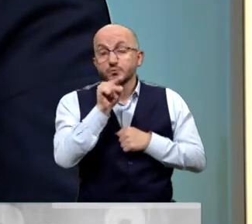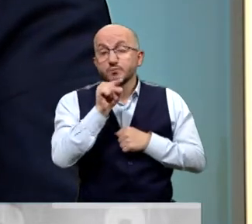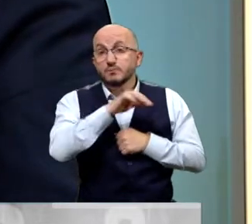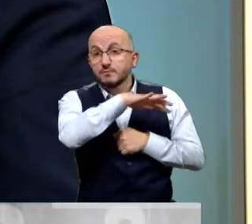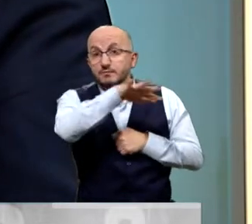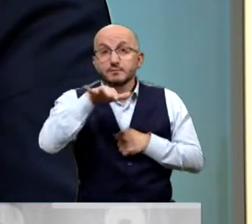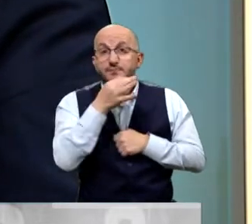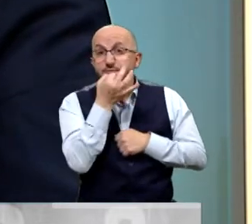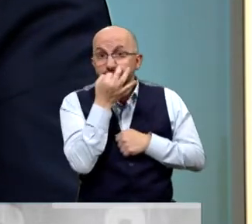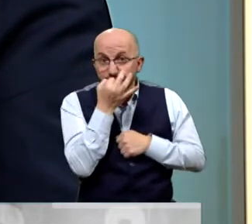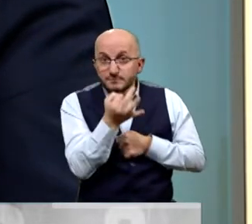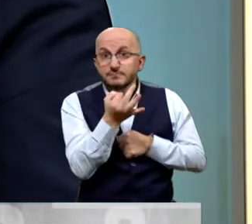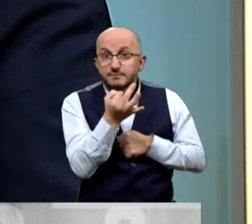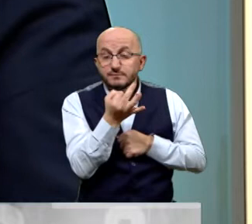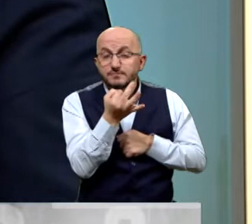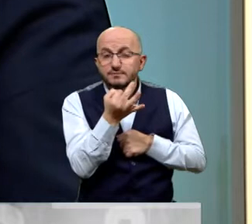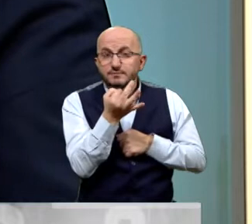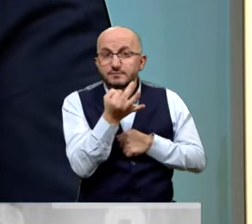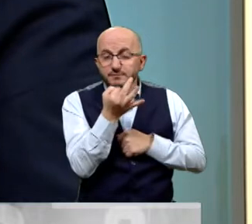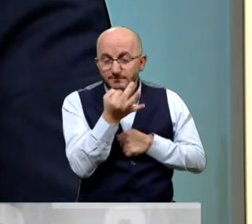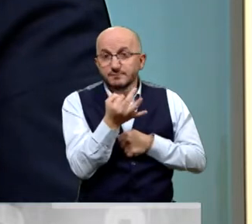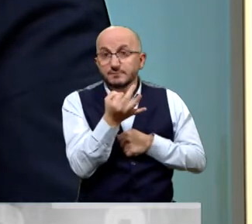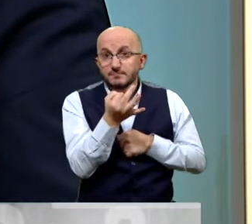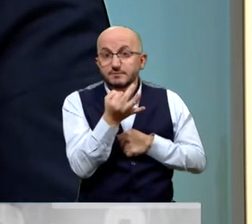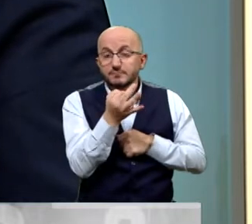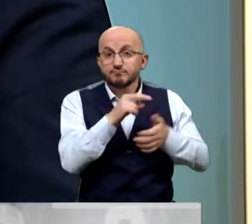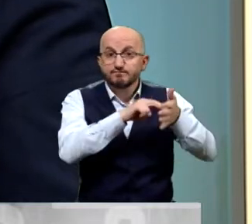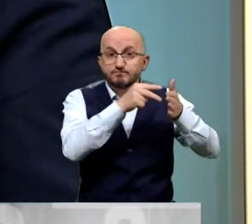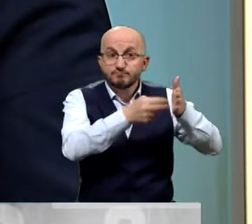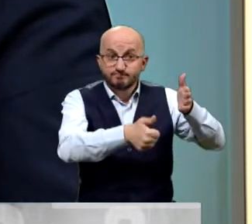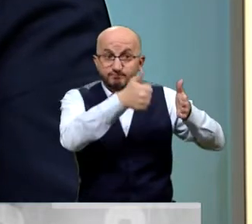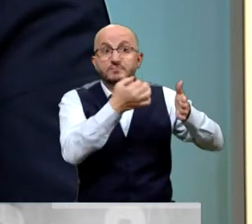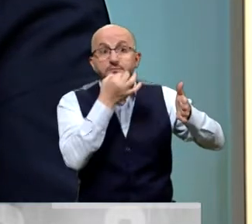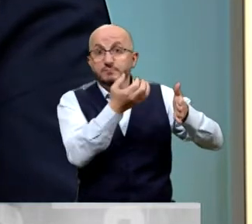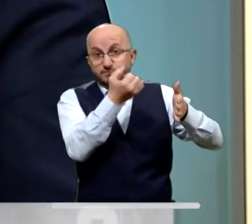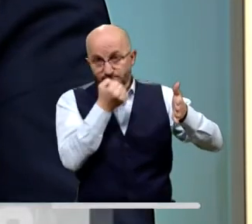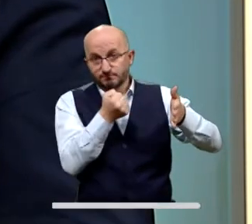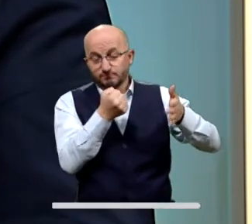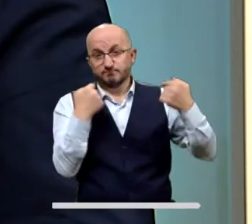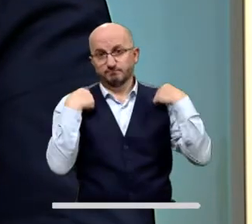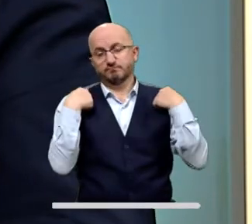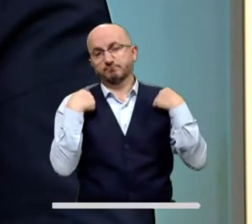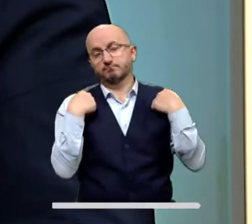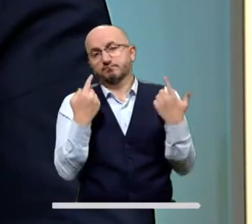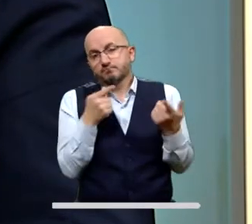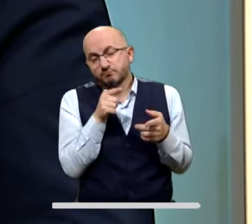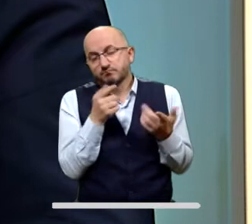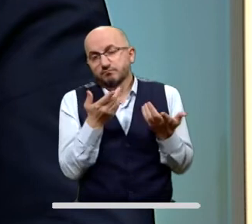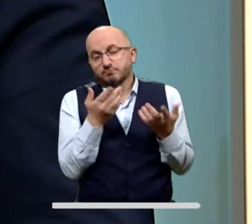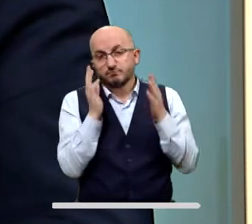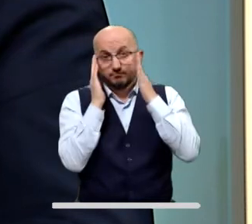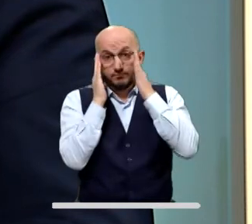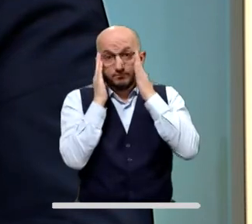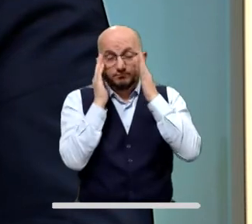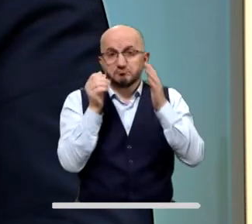izin kabilinden müftülükten izin alırsa otoriteden yani yerli otoriteden